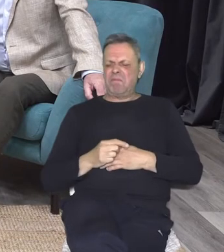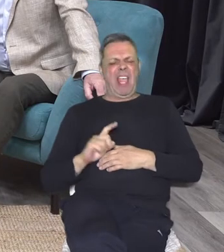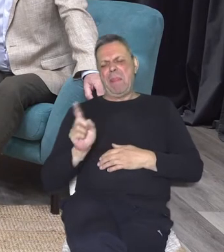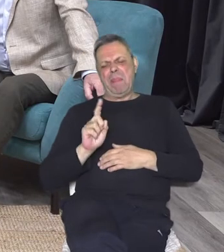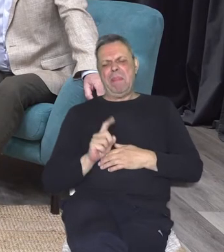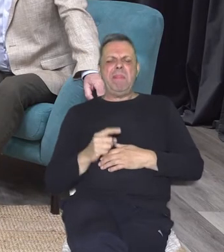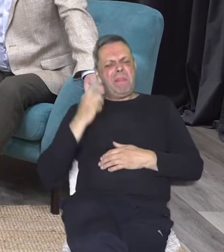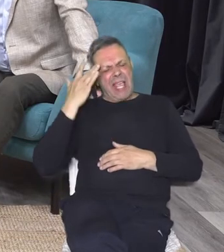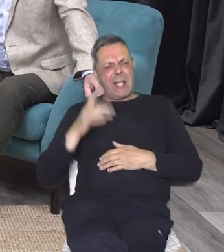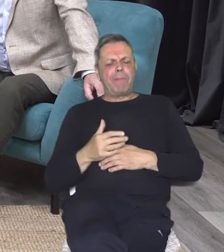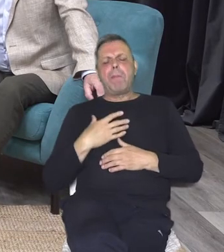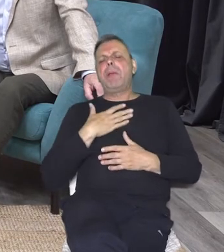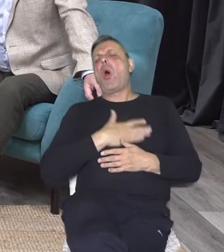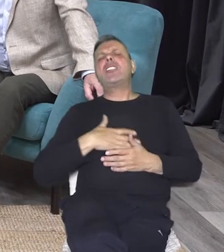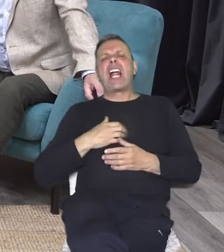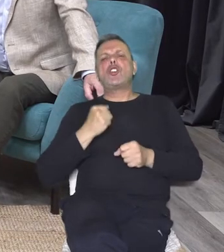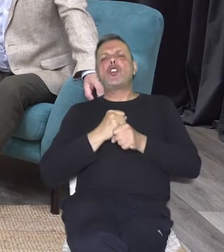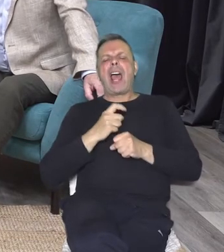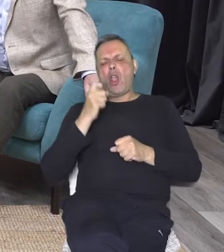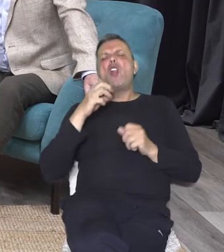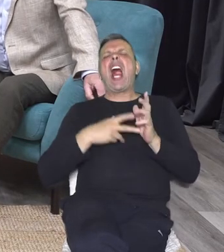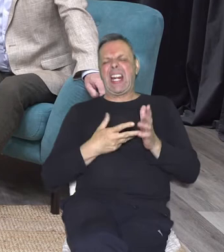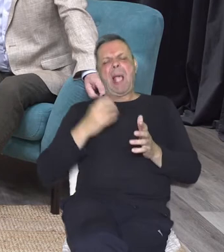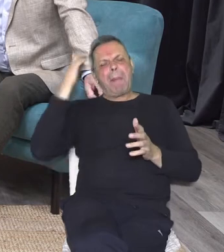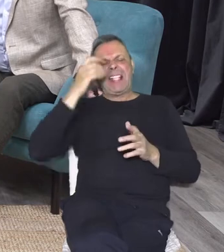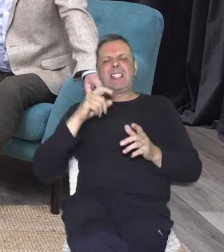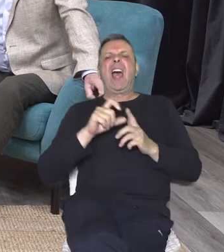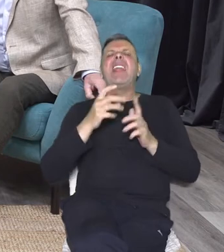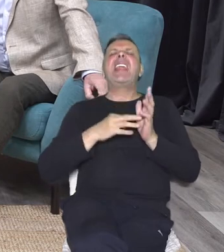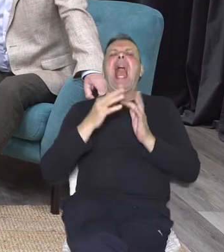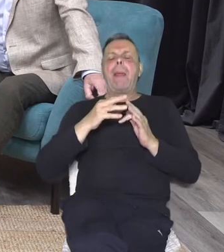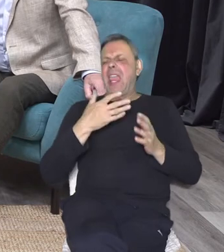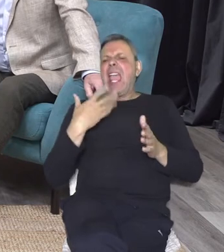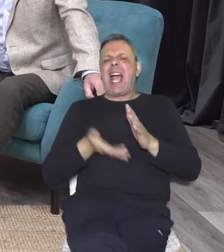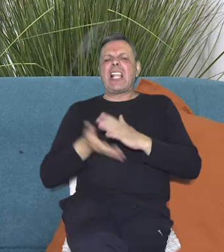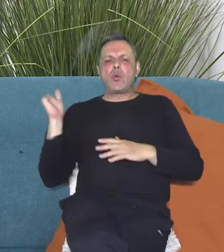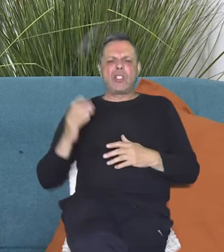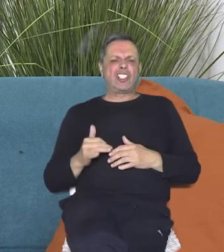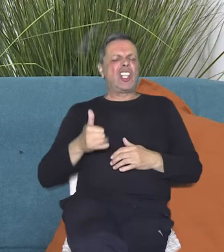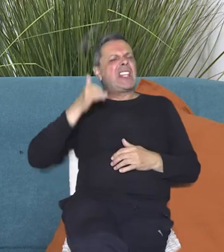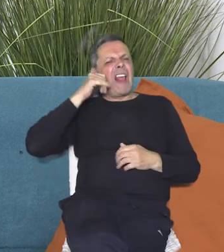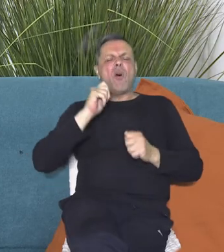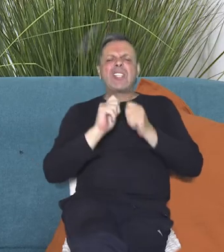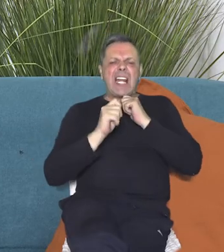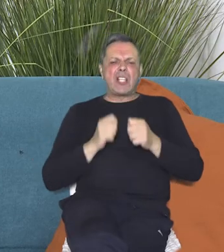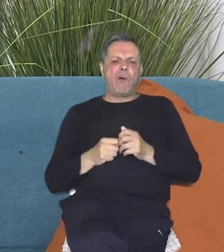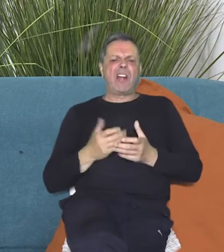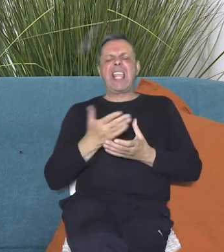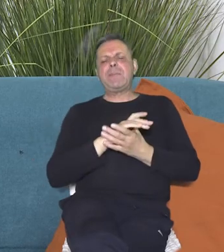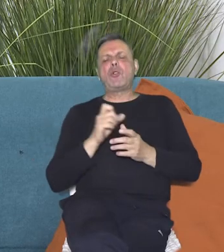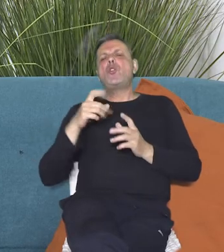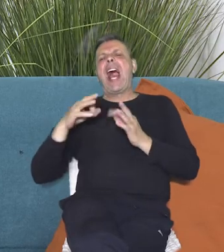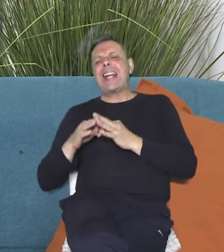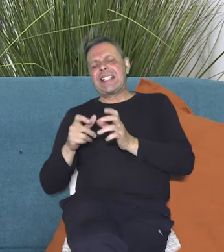znam, bilo je strašno i ono što je radio Charles Diani kad su izašli oni telefonski